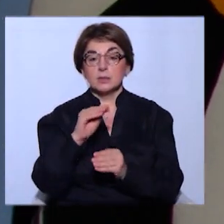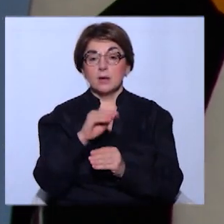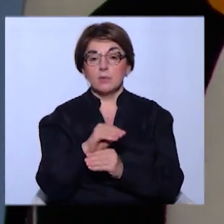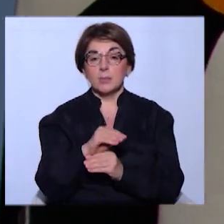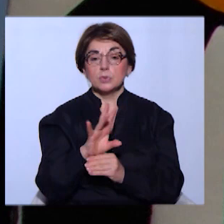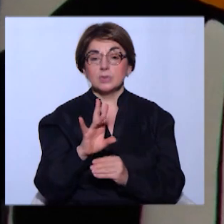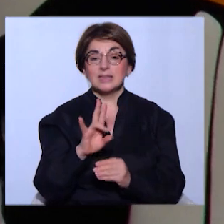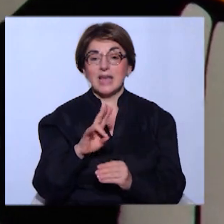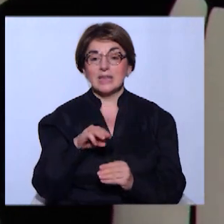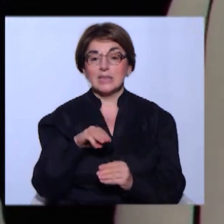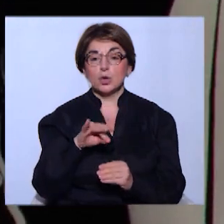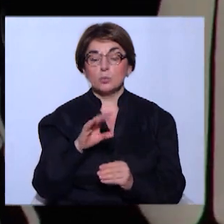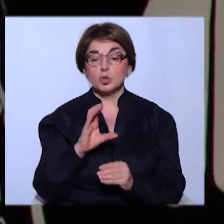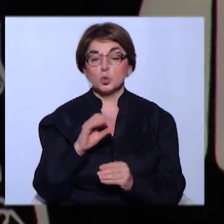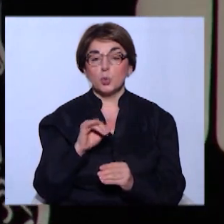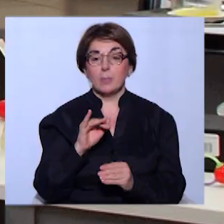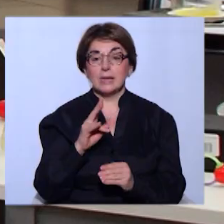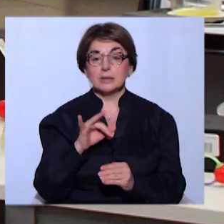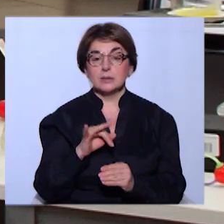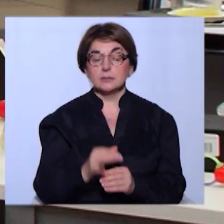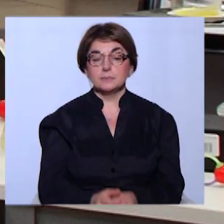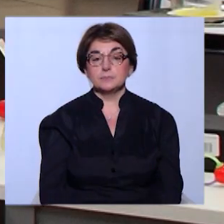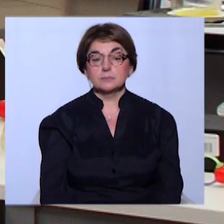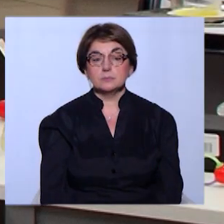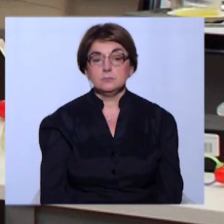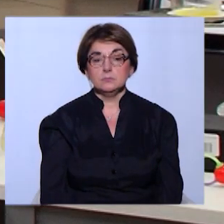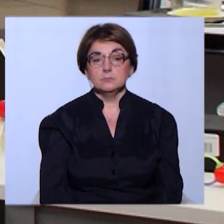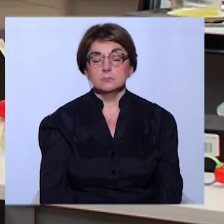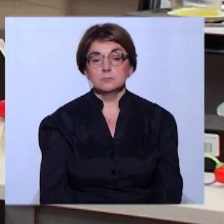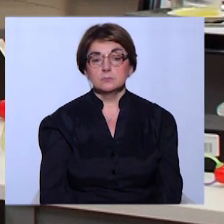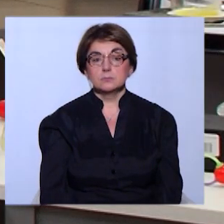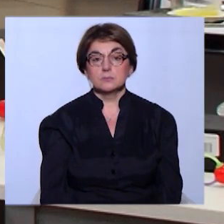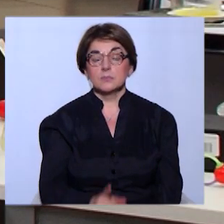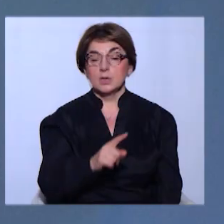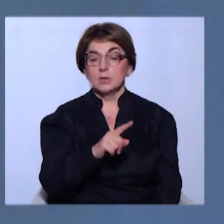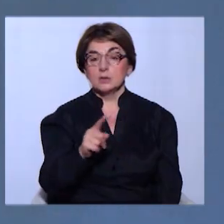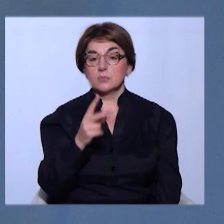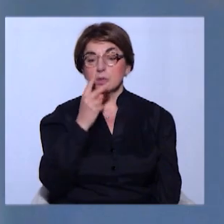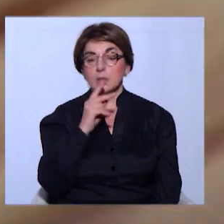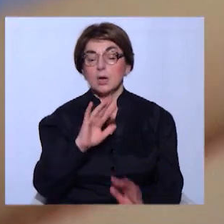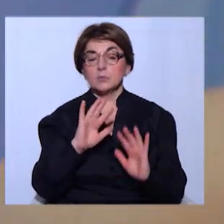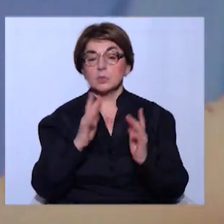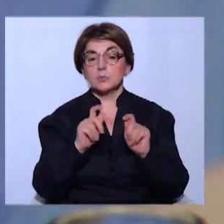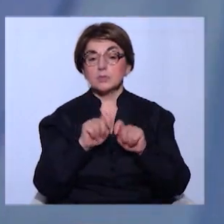თქვენ ხედავთ, რომ ამ შემთხვევაში წარმოიქმნა თეთრი ფერის ნალექი.